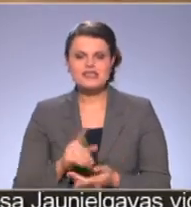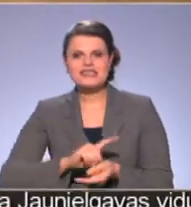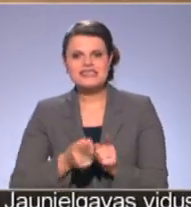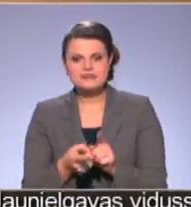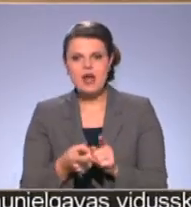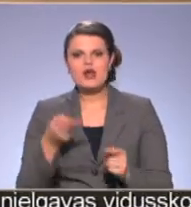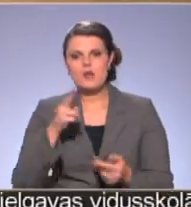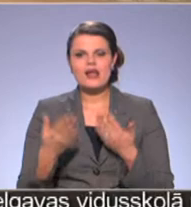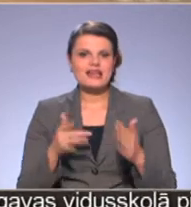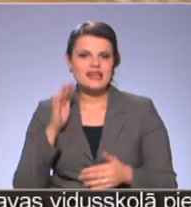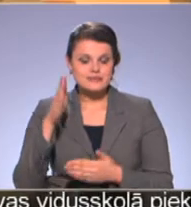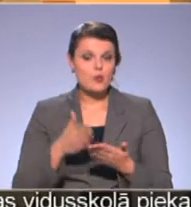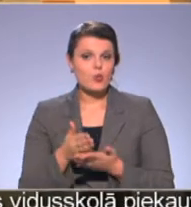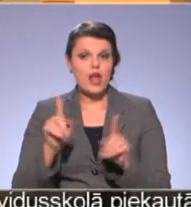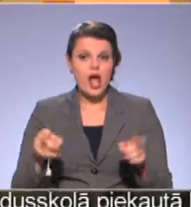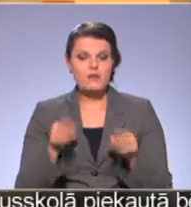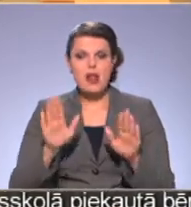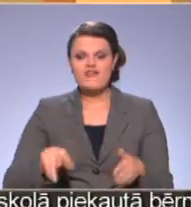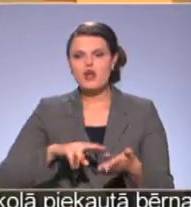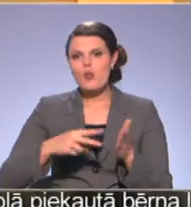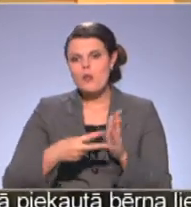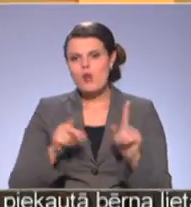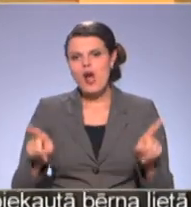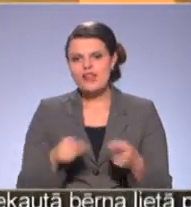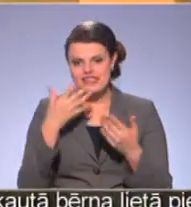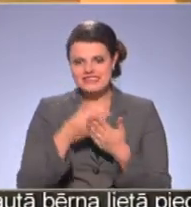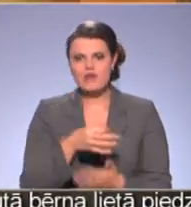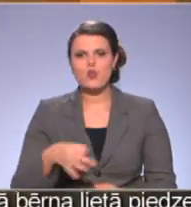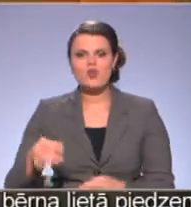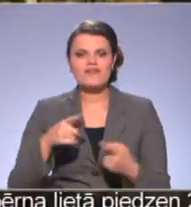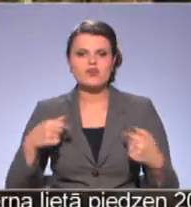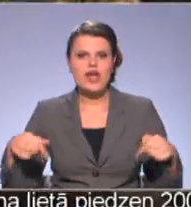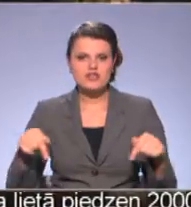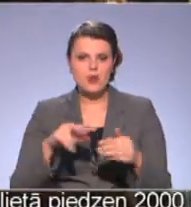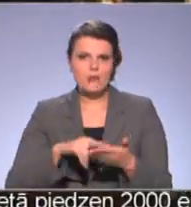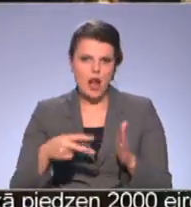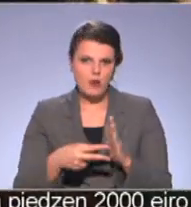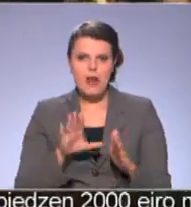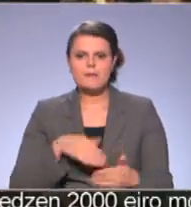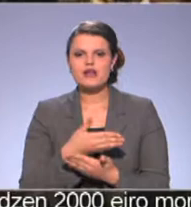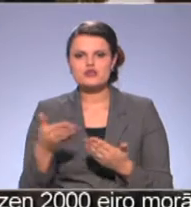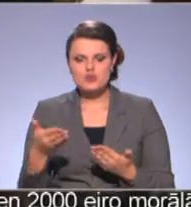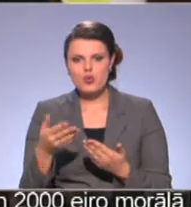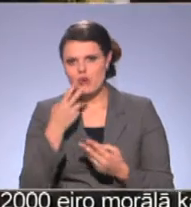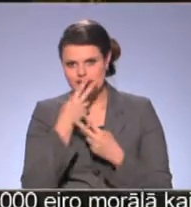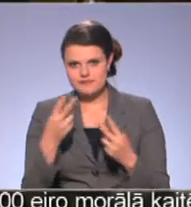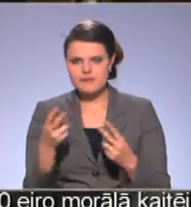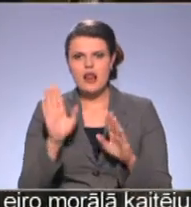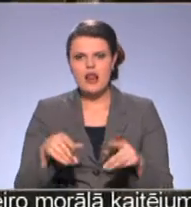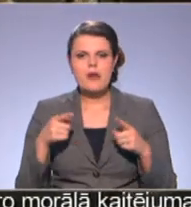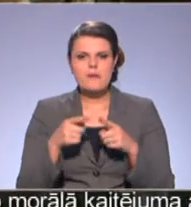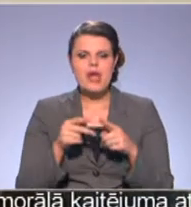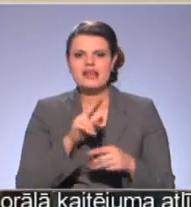iespējamo nozares attīstību, lai varētu plānot un attīstīt arī savu novadu teritoriālo plānojumu, pēc kura vadīties un lai mērķi